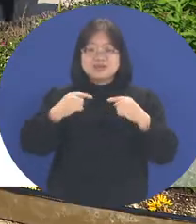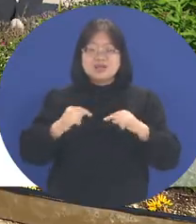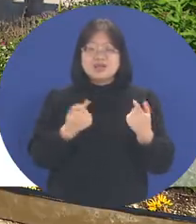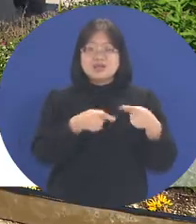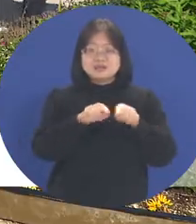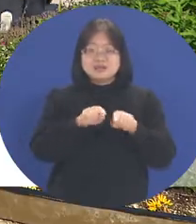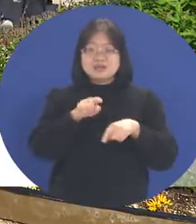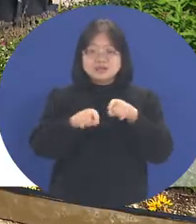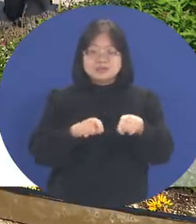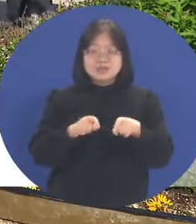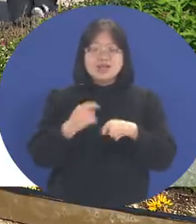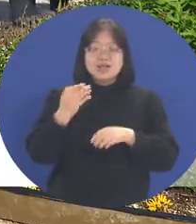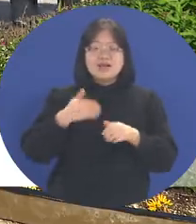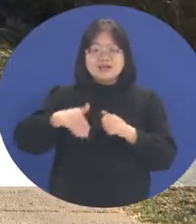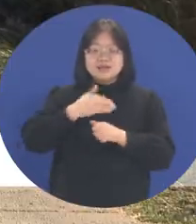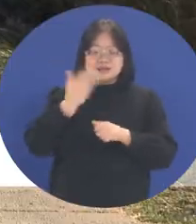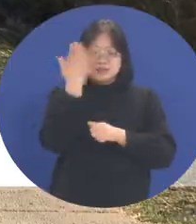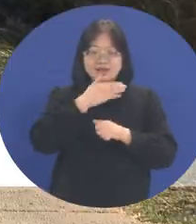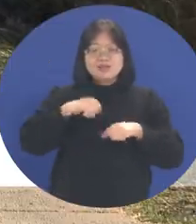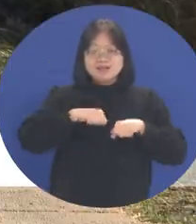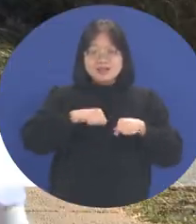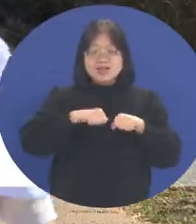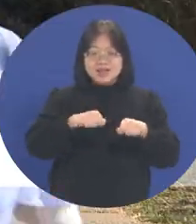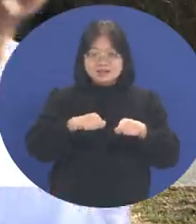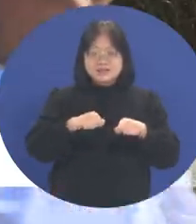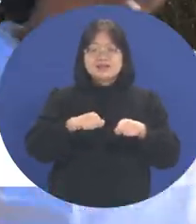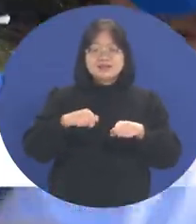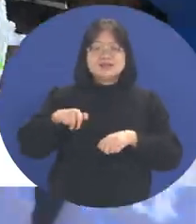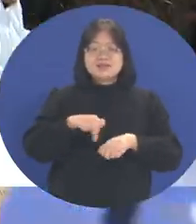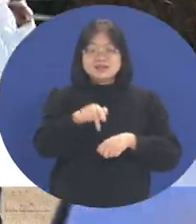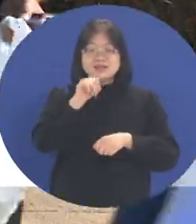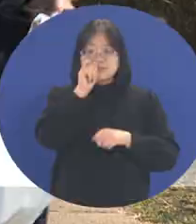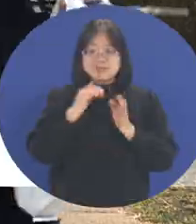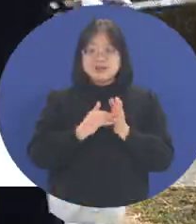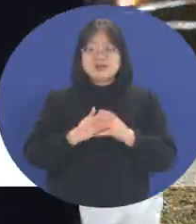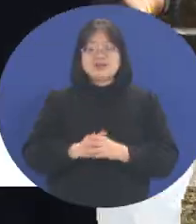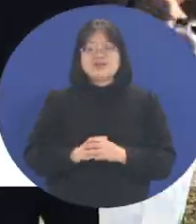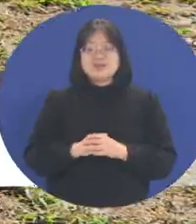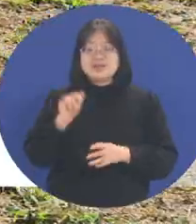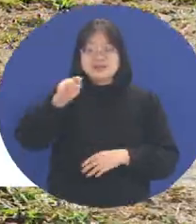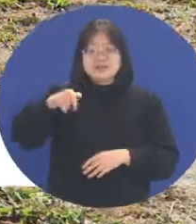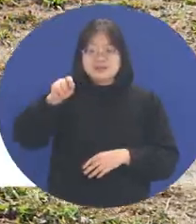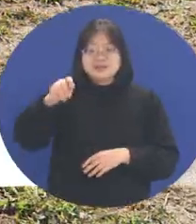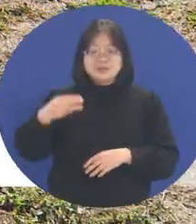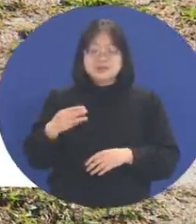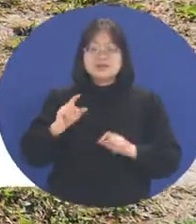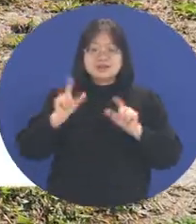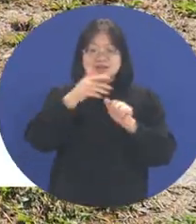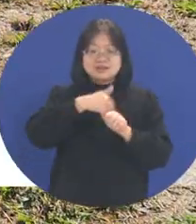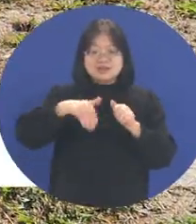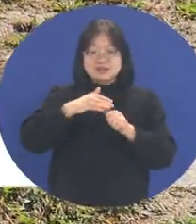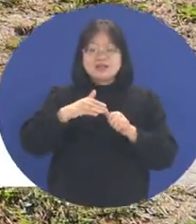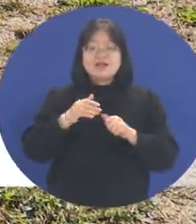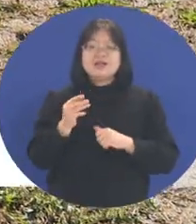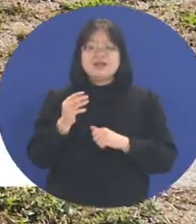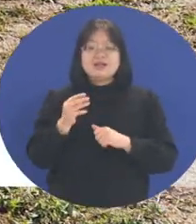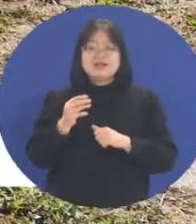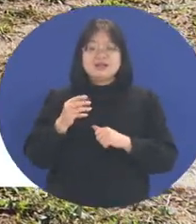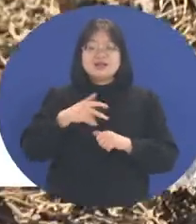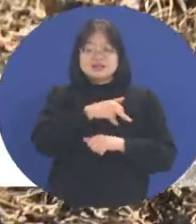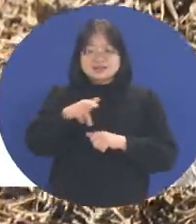걸며 환경 정어 활동을 하는 스담 걷기가 진행됐습니다 참여자들은 생태공원 산책로 약 3km